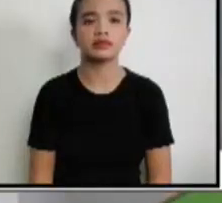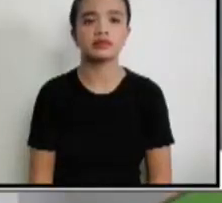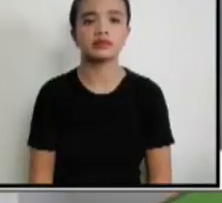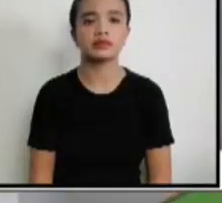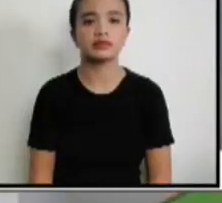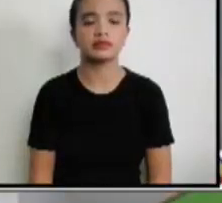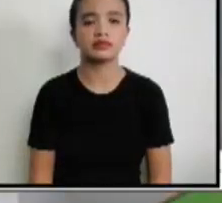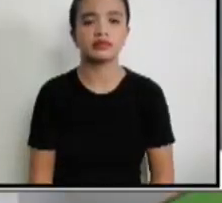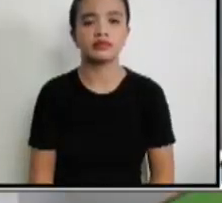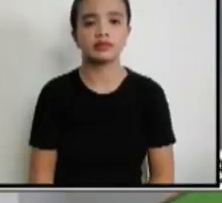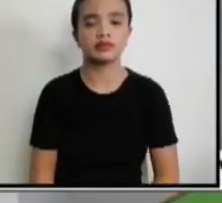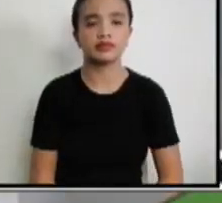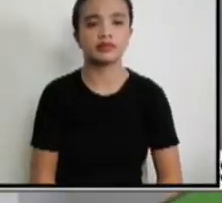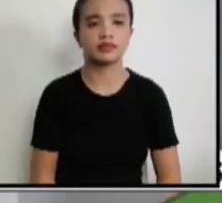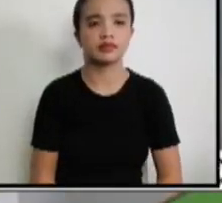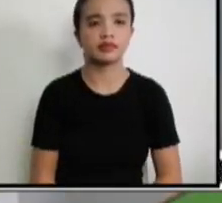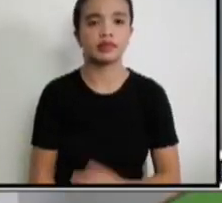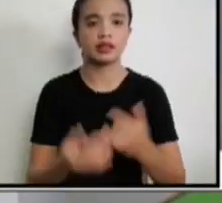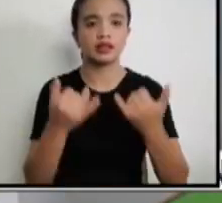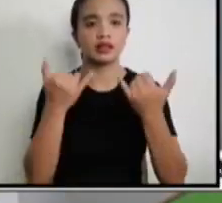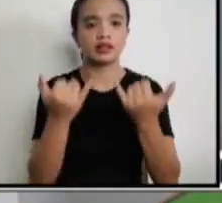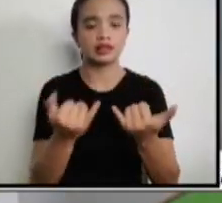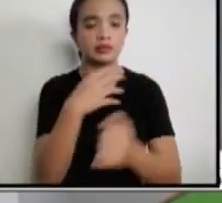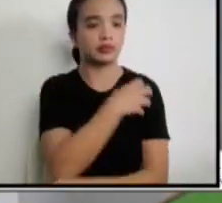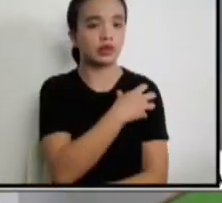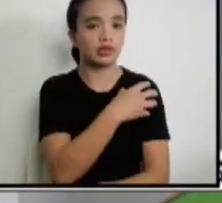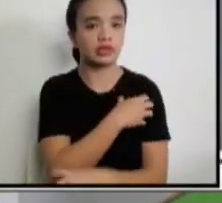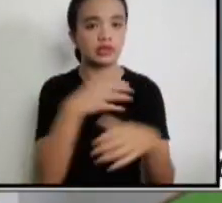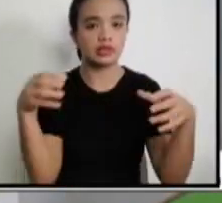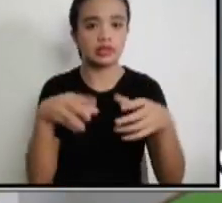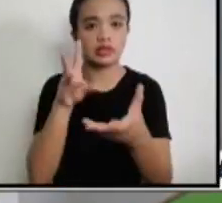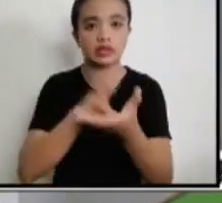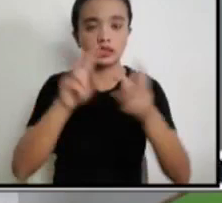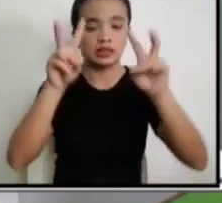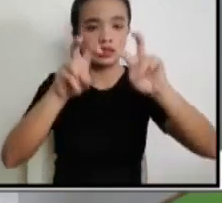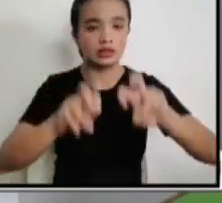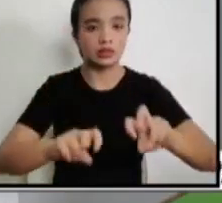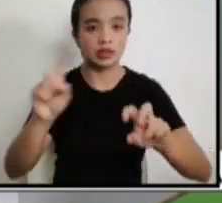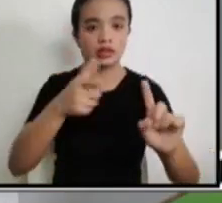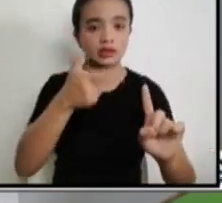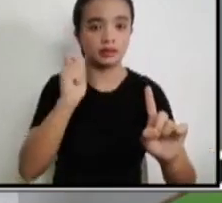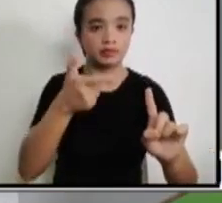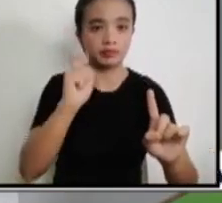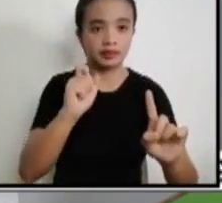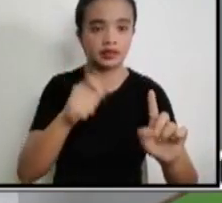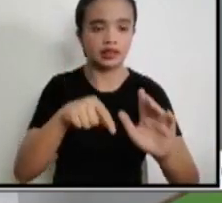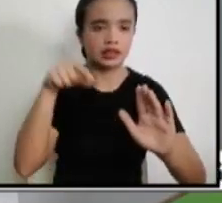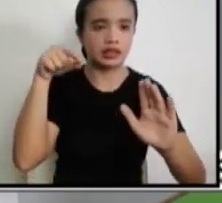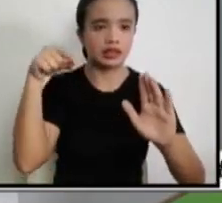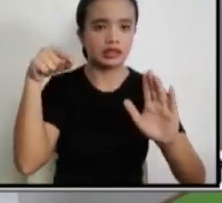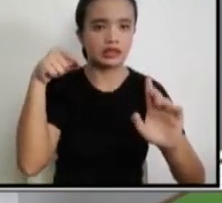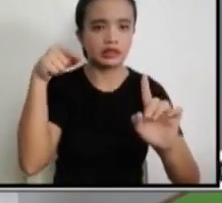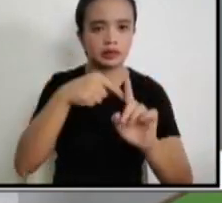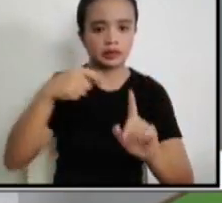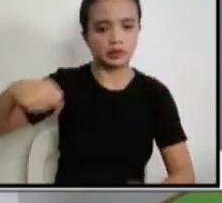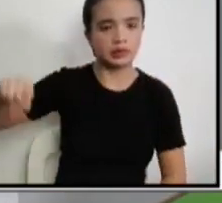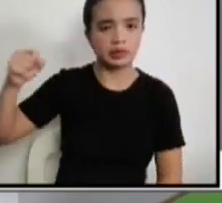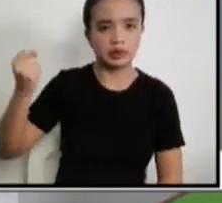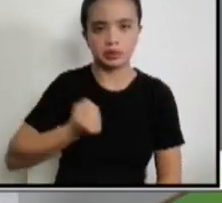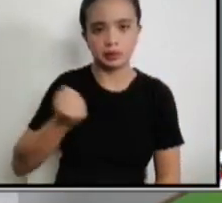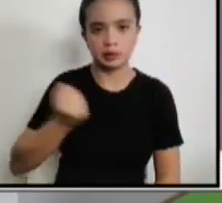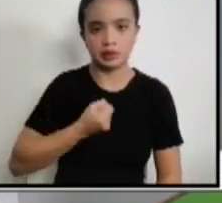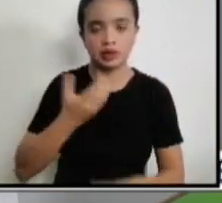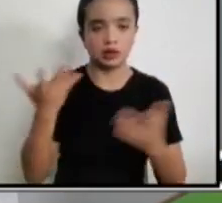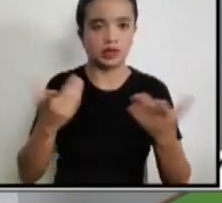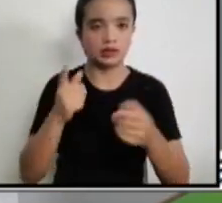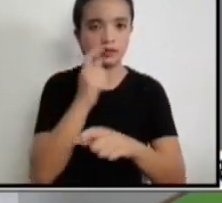Masusi ng iniimbestigahan ng Manila Police District ang insidente ng pamamaril at pananaksak sa isang lalaki sa Tondo, Maynila. Hinala ng